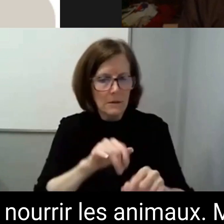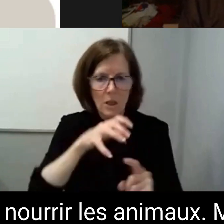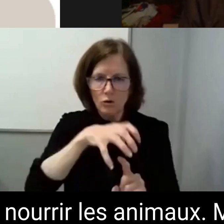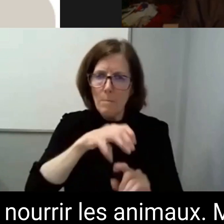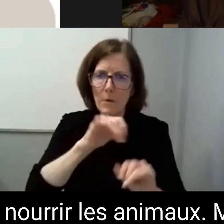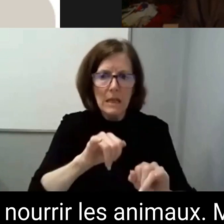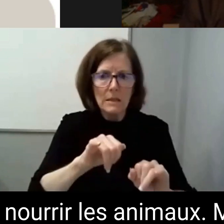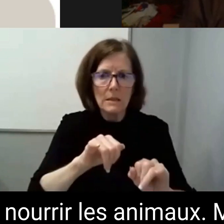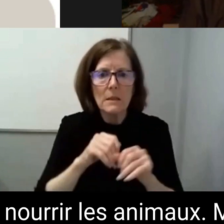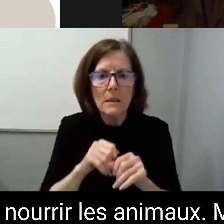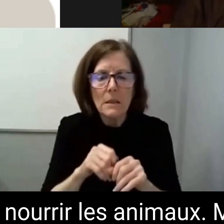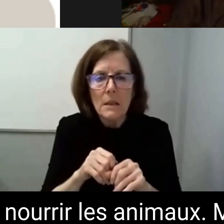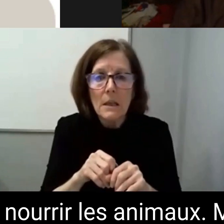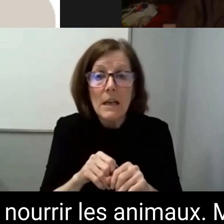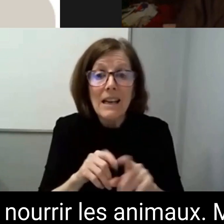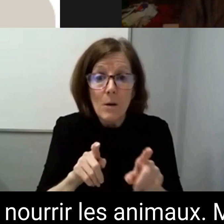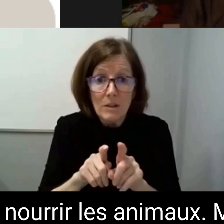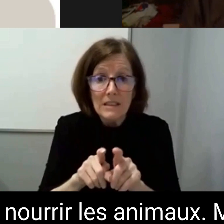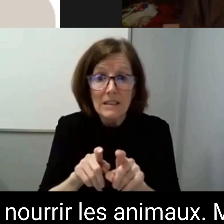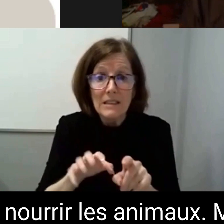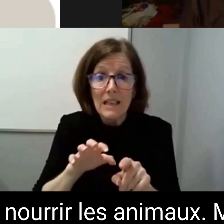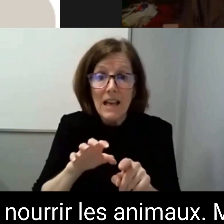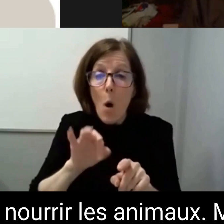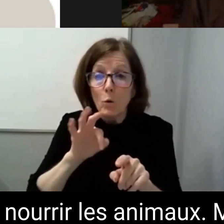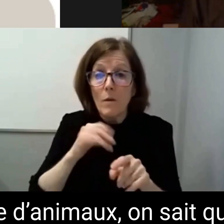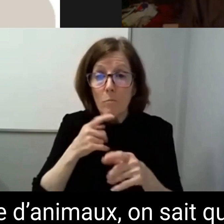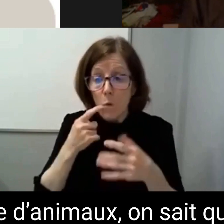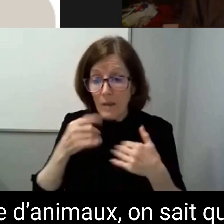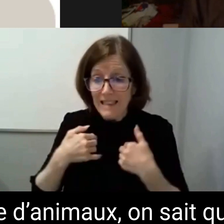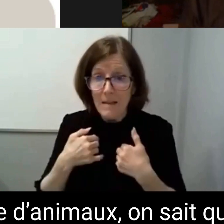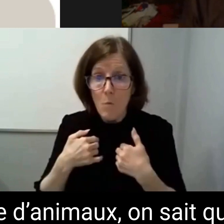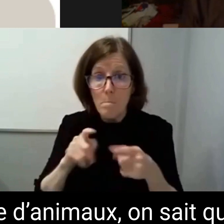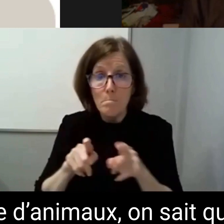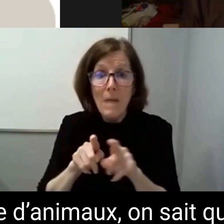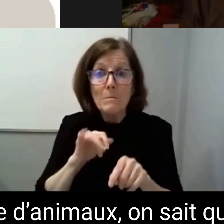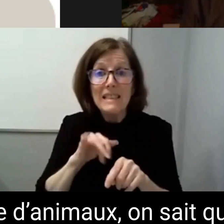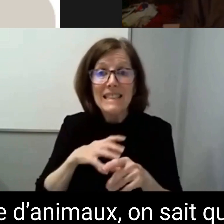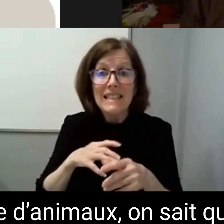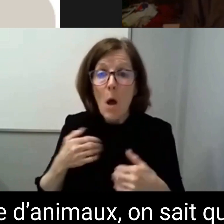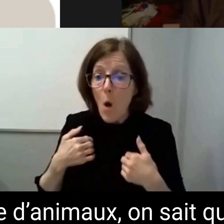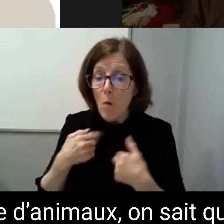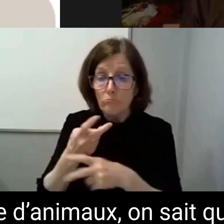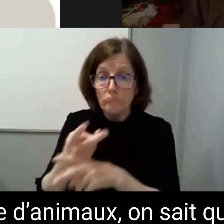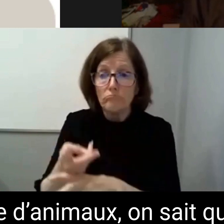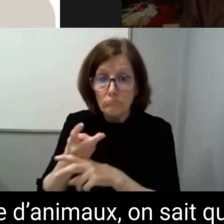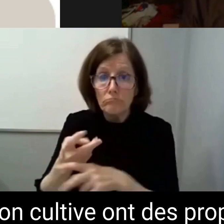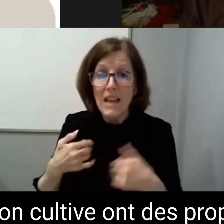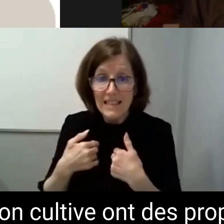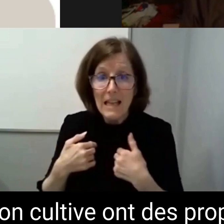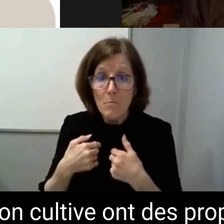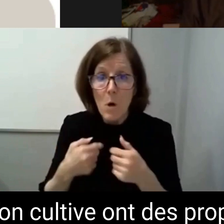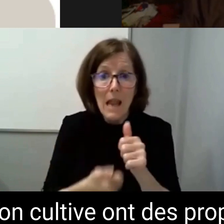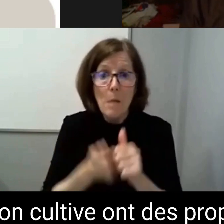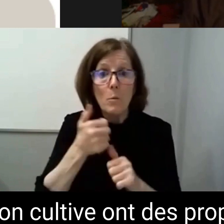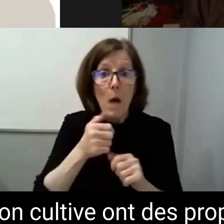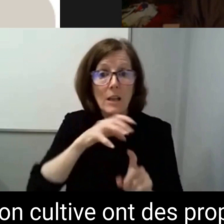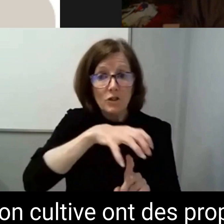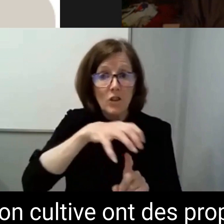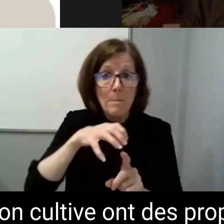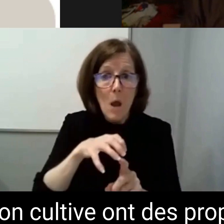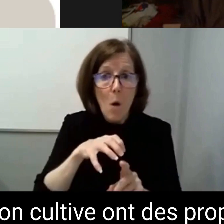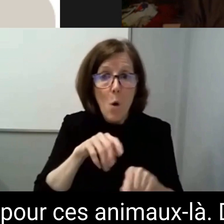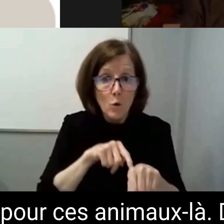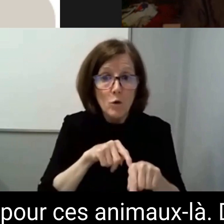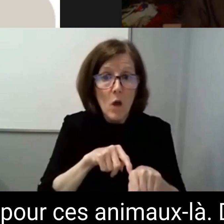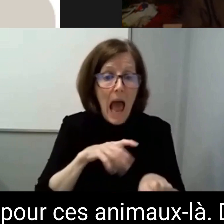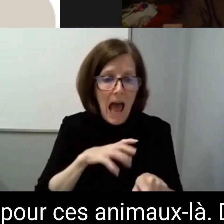Parce qu'on peut nourrir les animaux, mais même si vous faites l'élevage d'animaux, on sait que la plupart des champignons qu'on cultive ont des propriétés